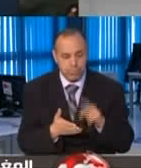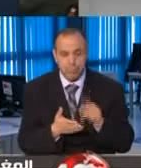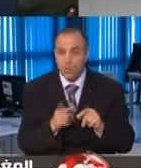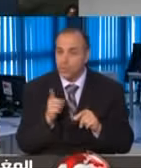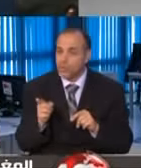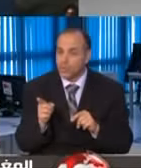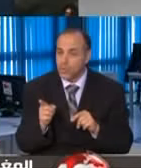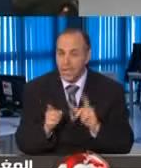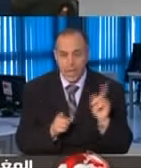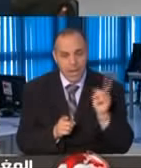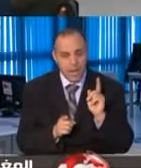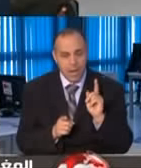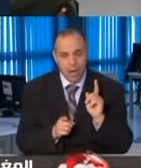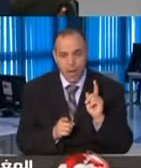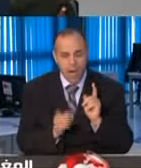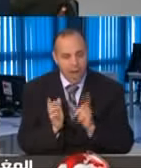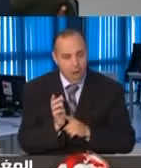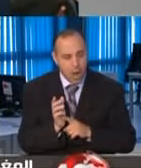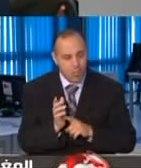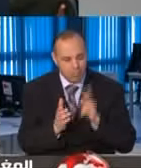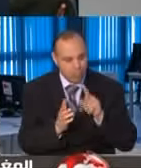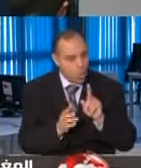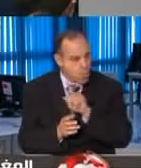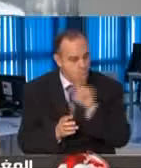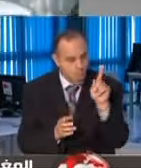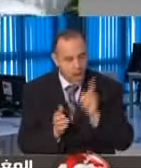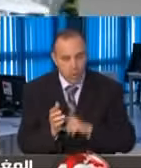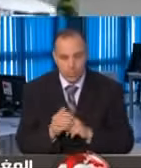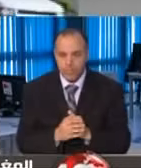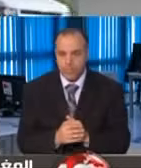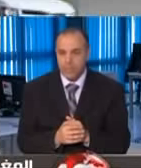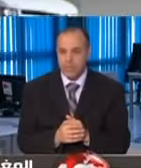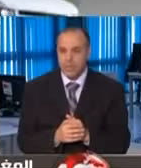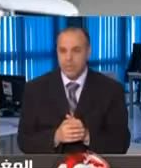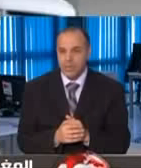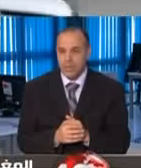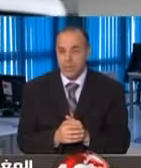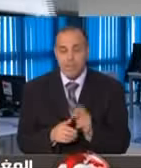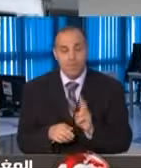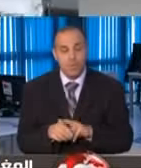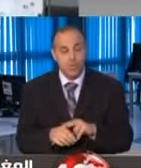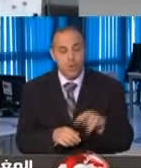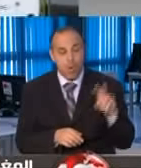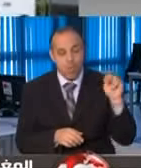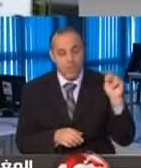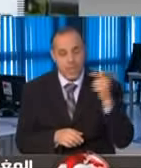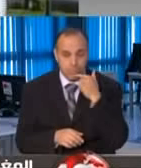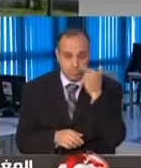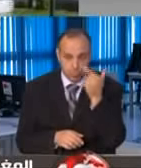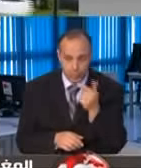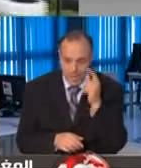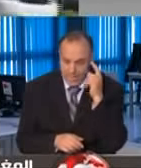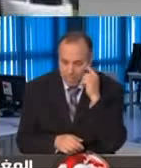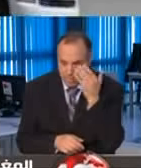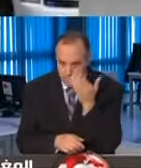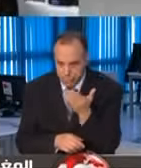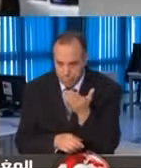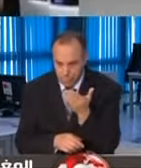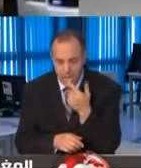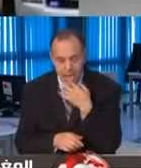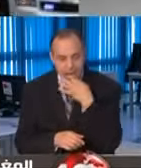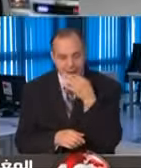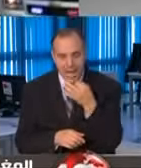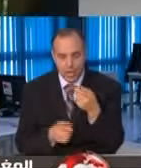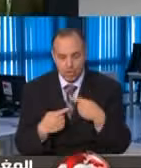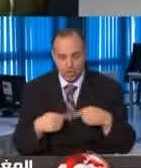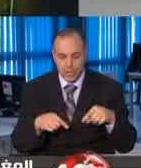الاتفاق لا يملكون صفة شرعية للقيام بذلك. وكان مبعوث الأمم المتحدة إلى ليبيا مارتن كوبلر قال